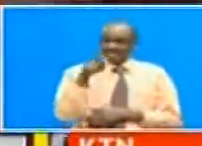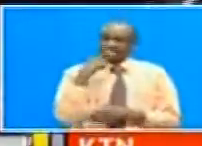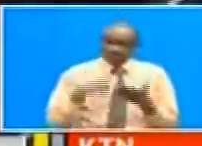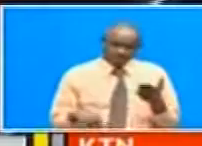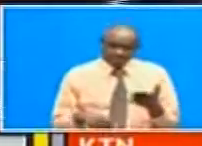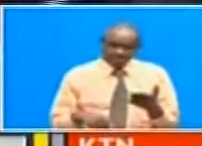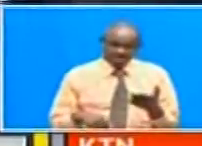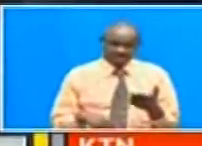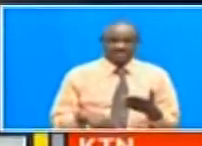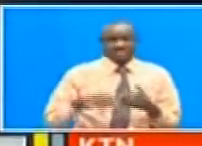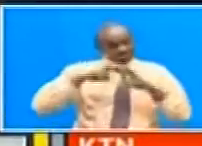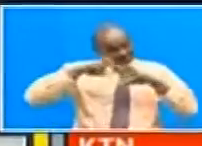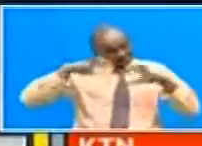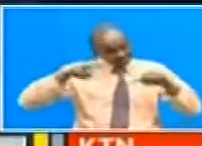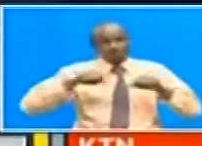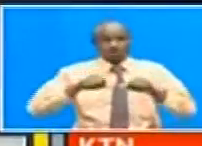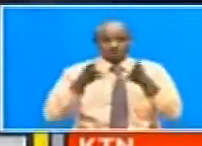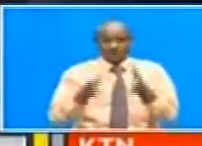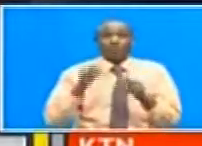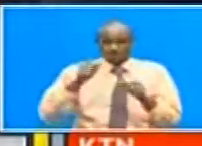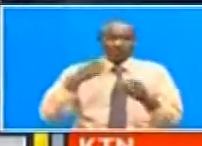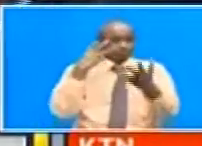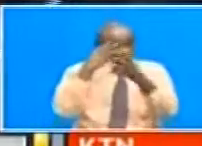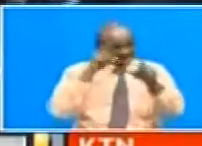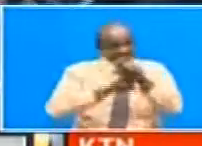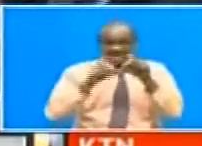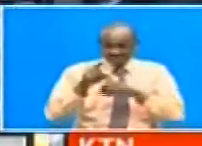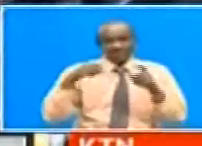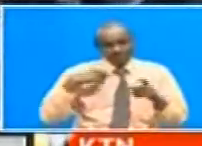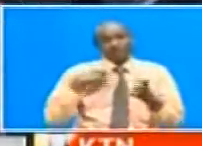Weda alisema uchunguzi unaendelea ili kuwakamata